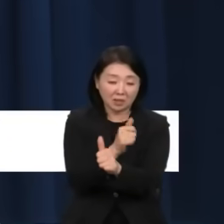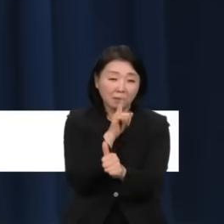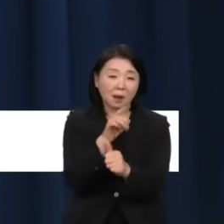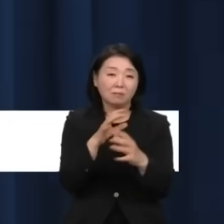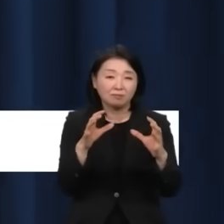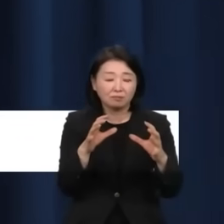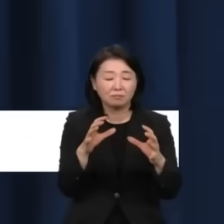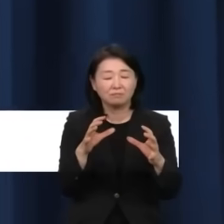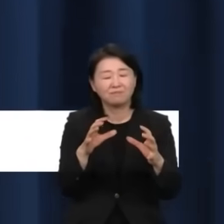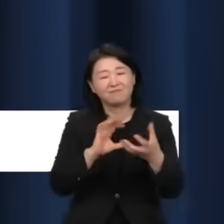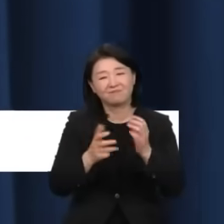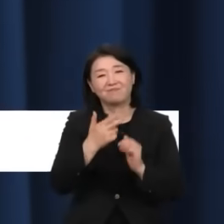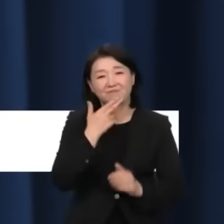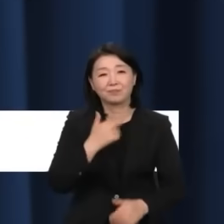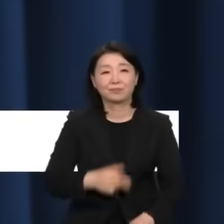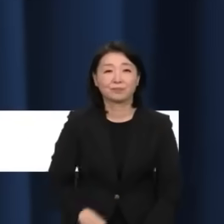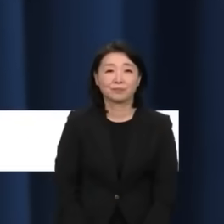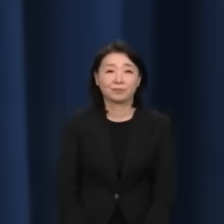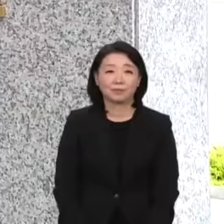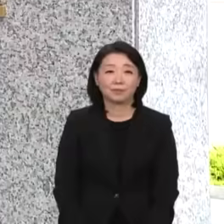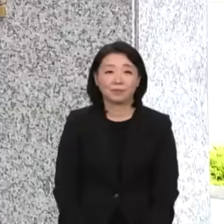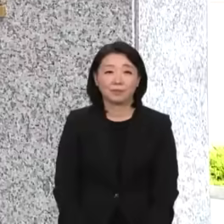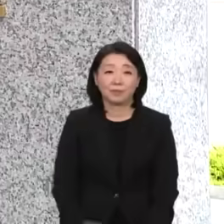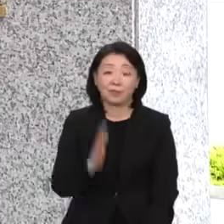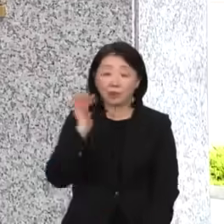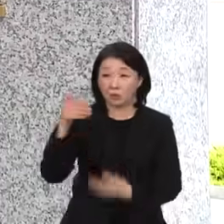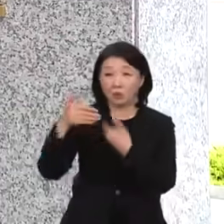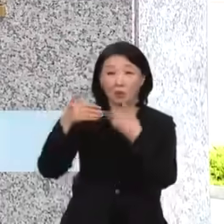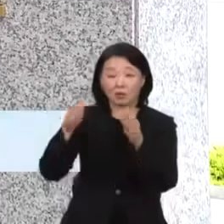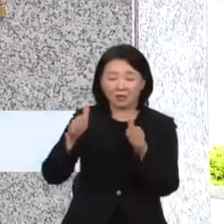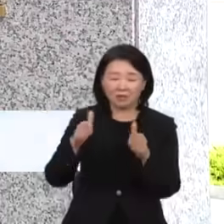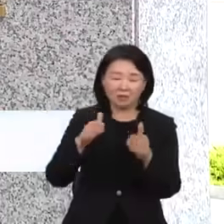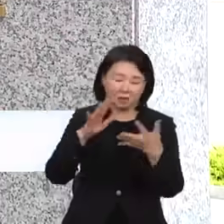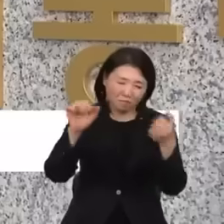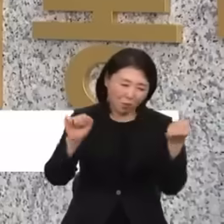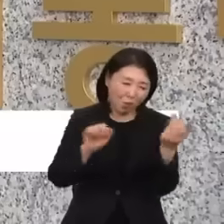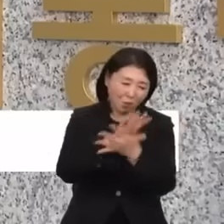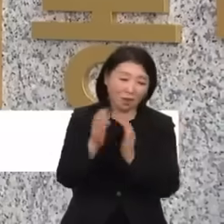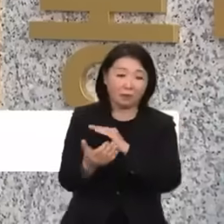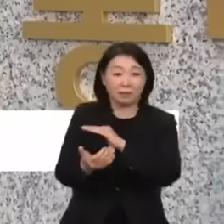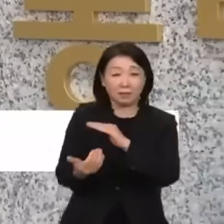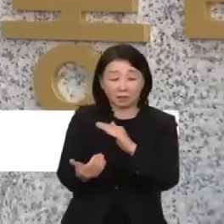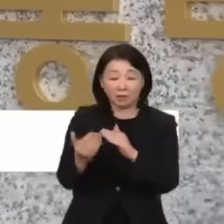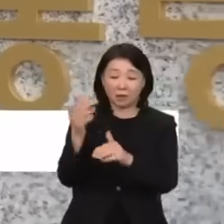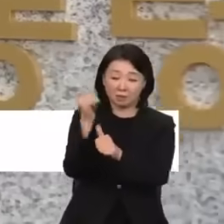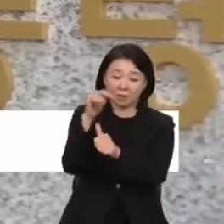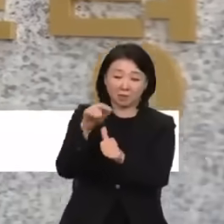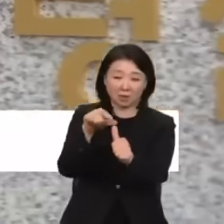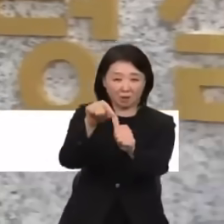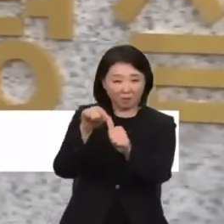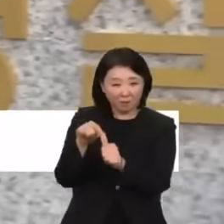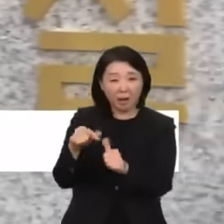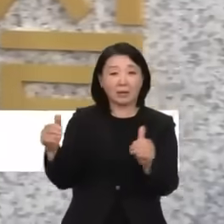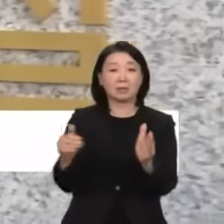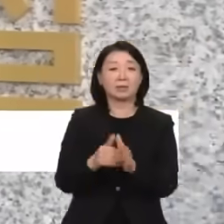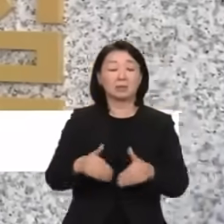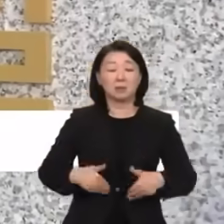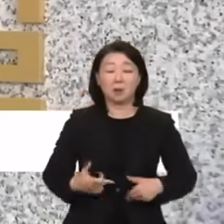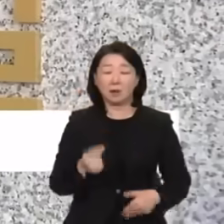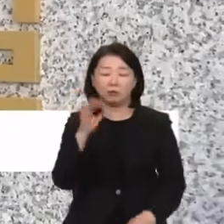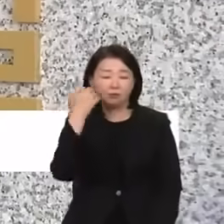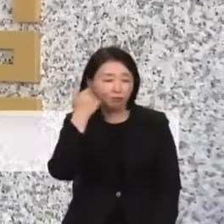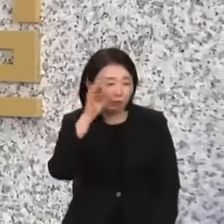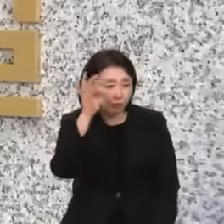따로 다뤄지지 않은 걸로 파악됐습니다. 대통령실은 혼선이 더 커지기 전에 비서실장 인선을 마무리하기 위해 속도를 내고